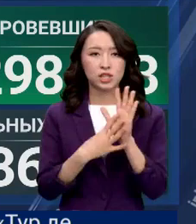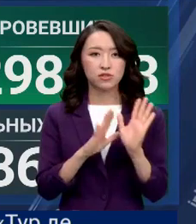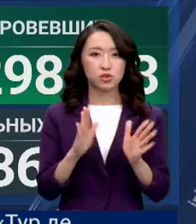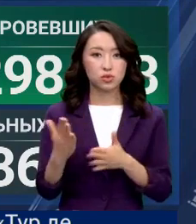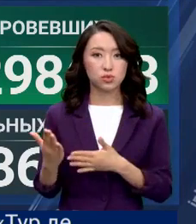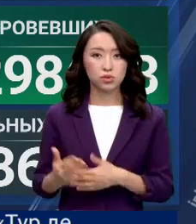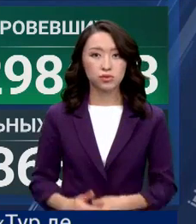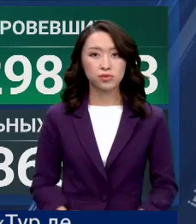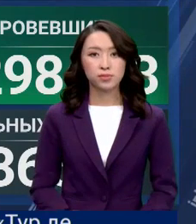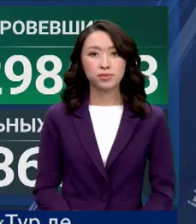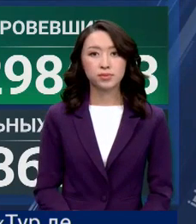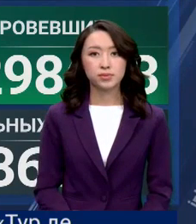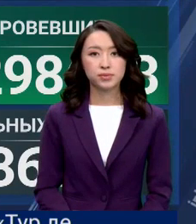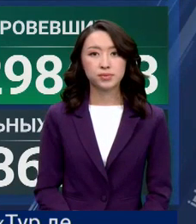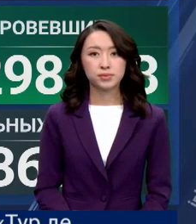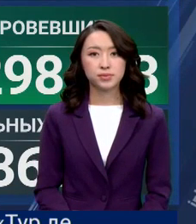случаев.